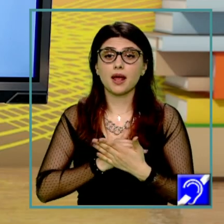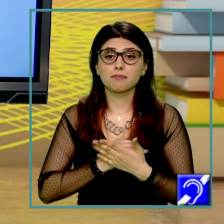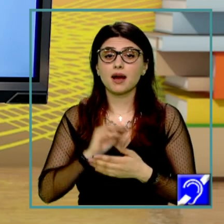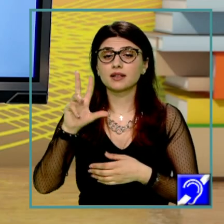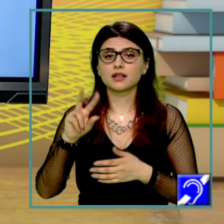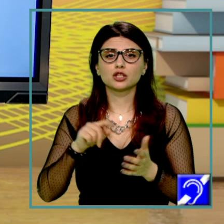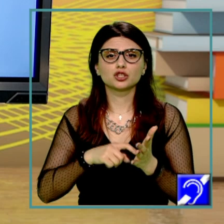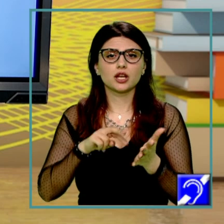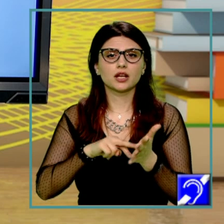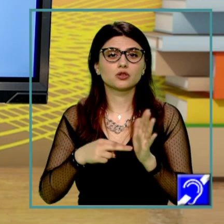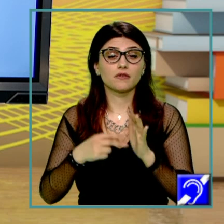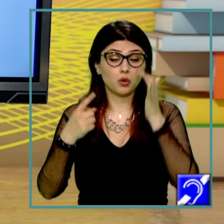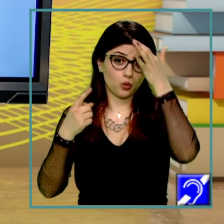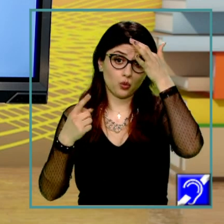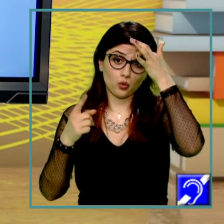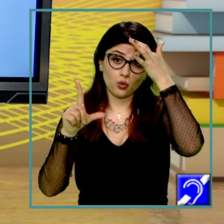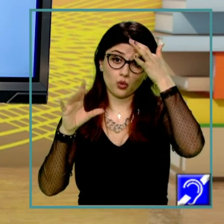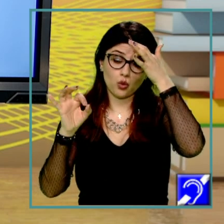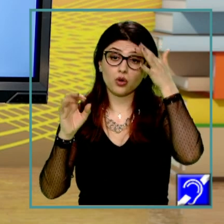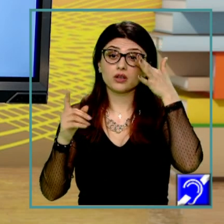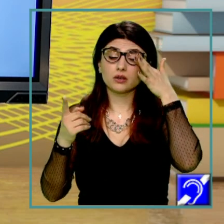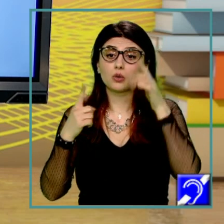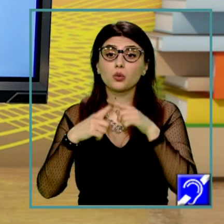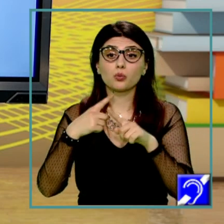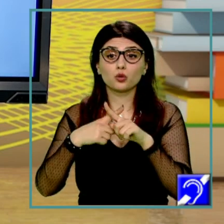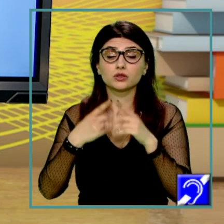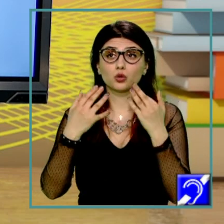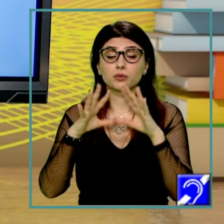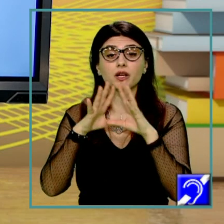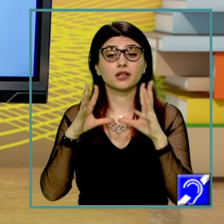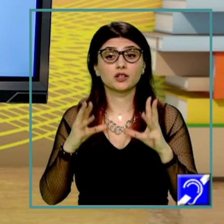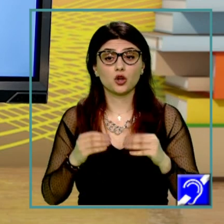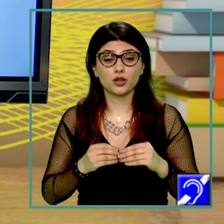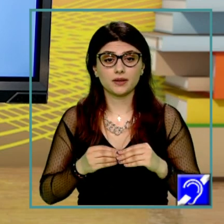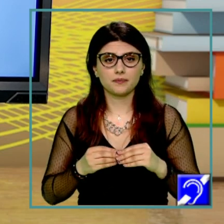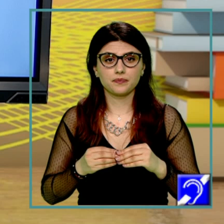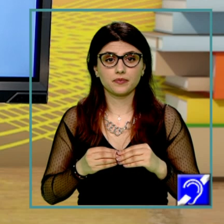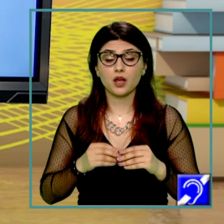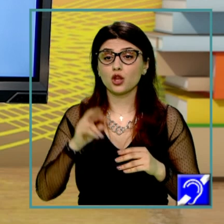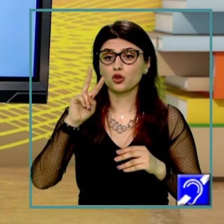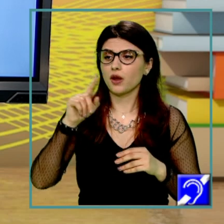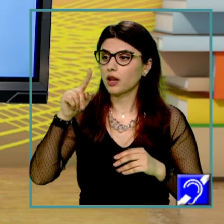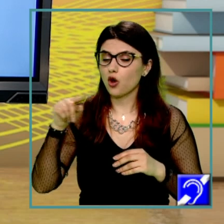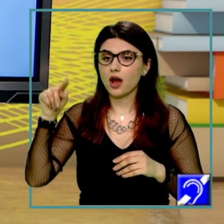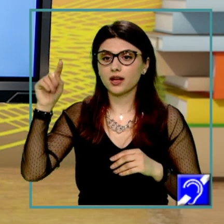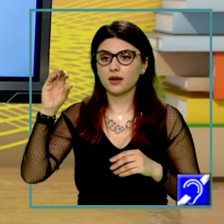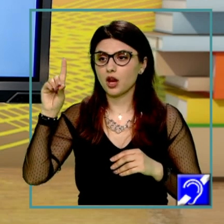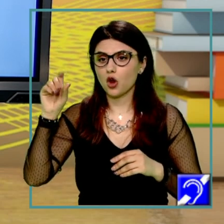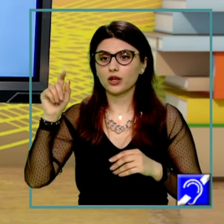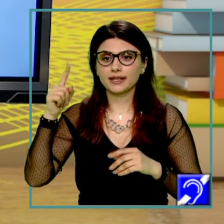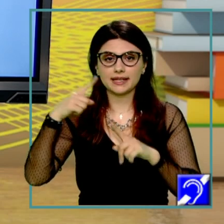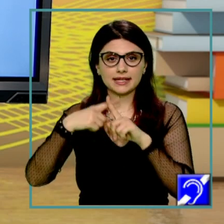ceri rezolvarea unei ecuații logaritmice în mulțimea numerelor reale 2 logaritm în bază 2 din x